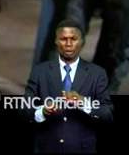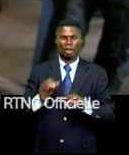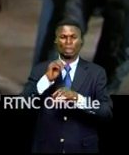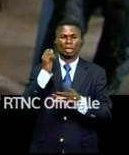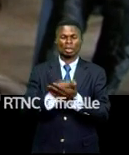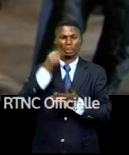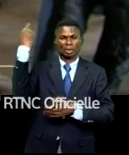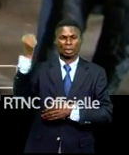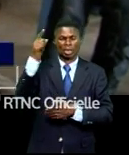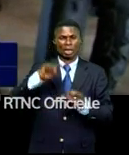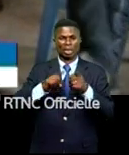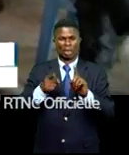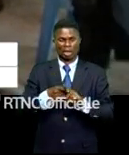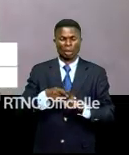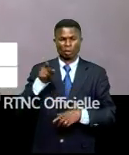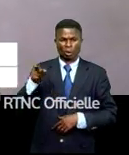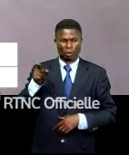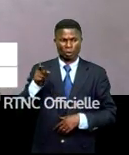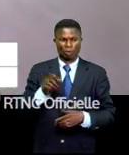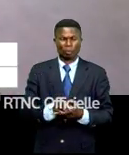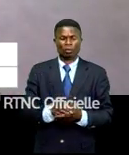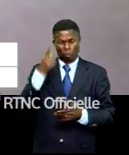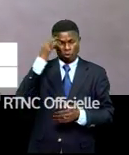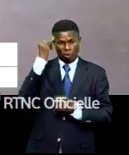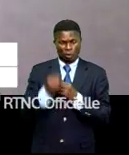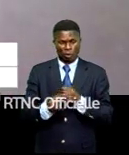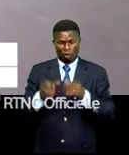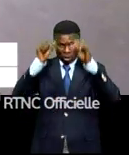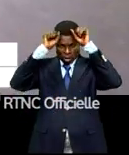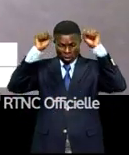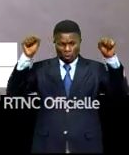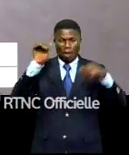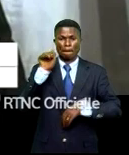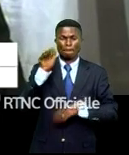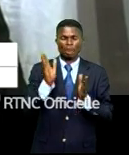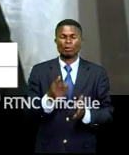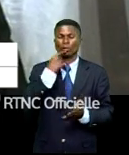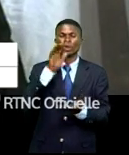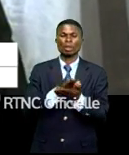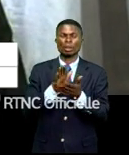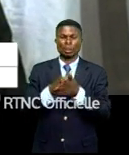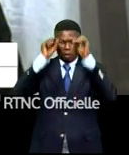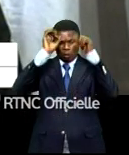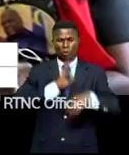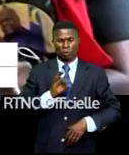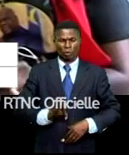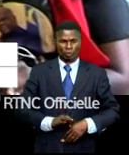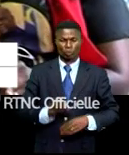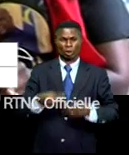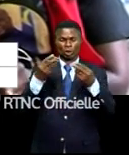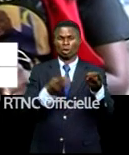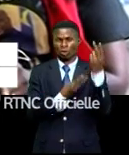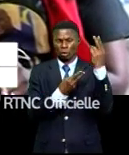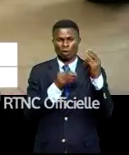et des amis de Yannick Luntadila. Pour clôturer, le préfet Frédéric Koumi a remercié le chef de l'État pour la revalorisation